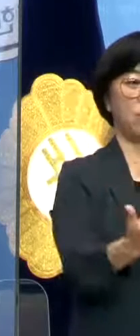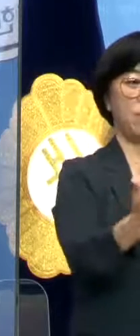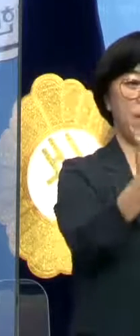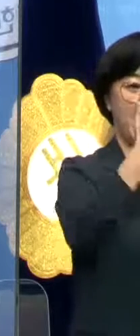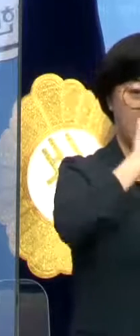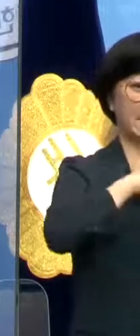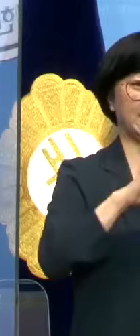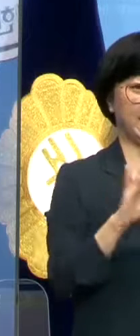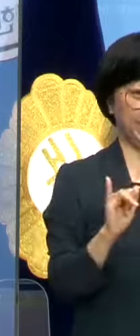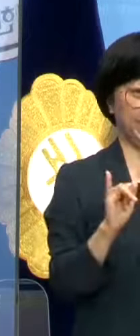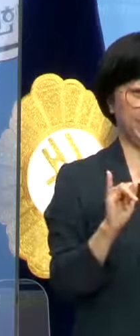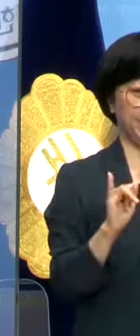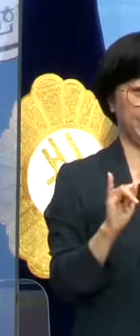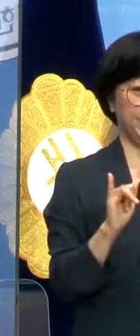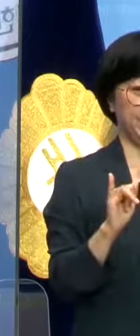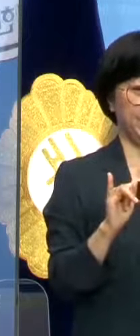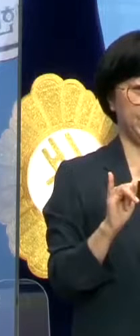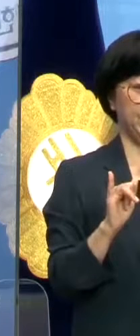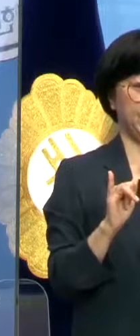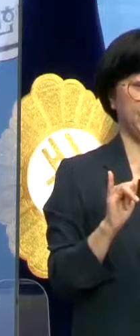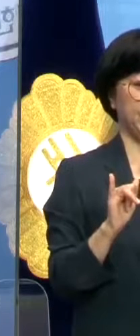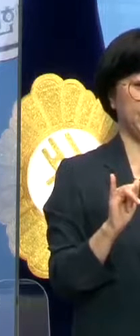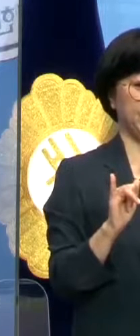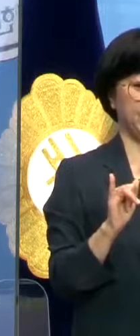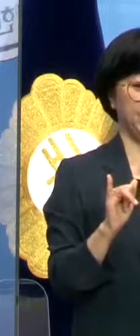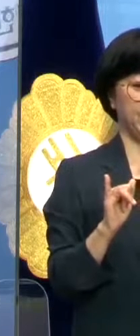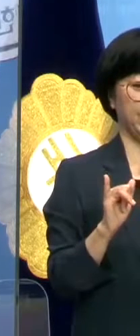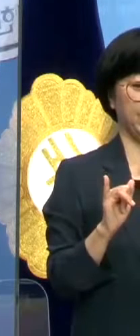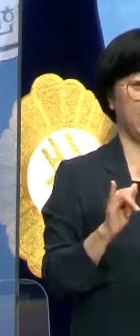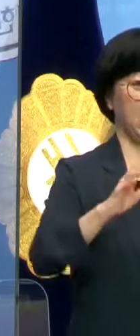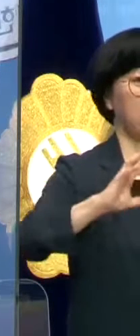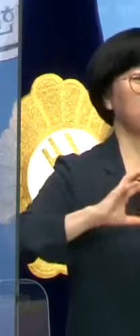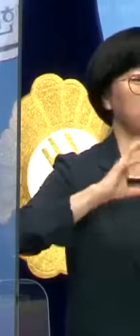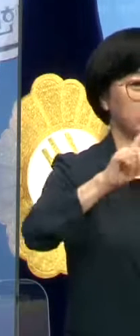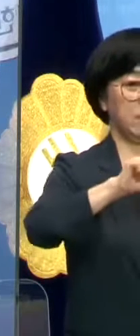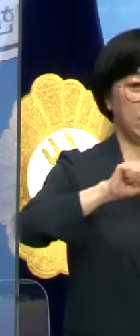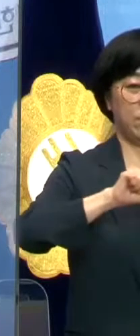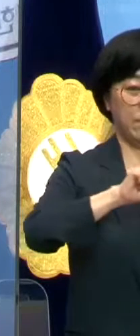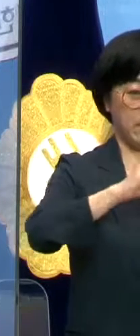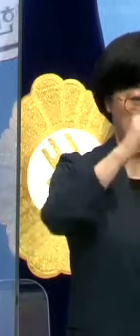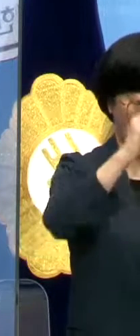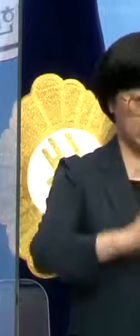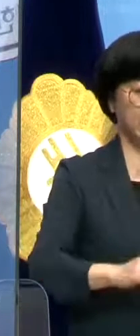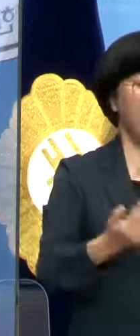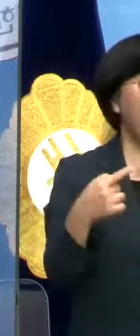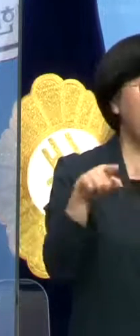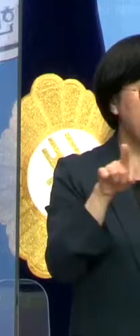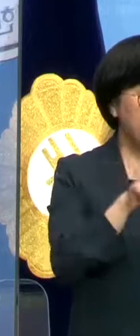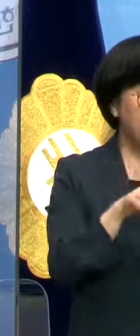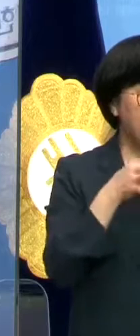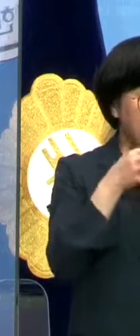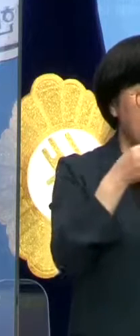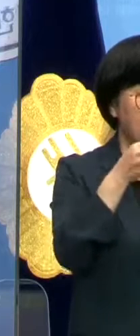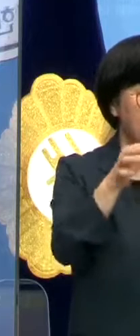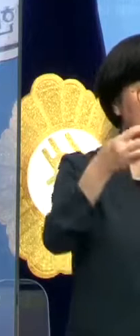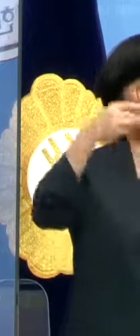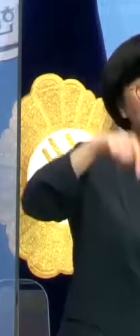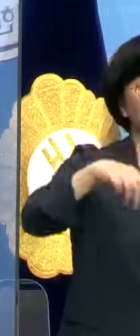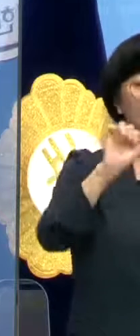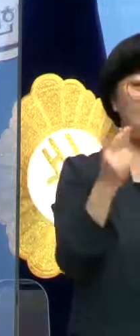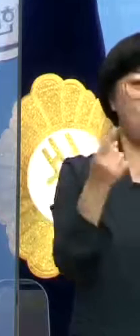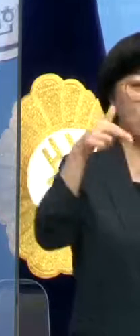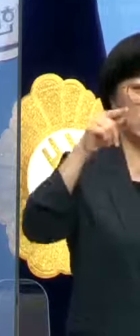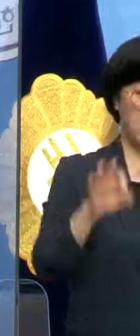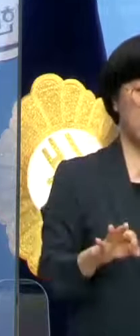오신 난민 이십니다 그리고 이제 이 국제연대 사안에 대해서 늘 함께 목소리를 내 주고 계신 요 정원 님도 함께